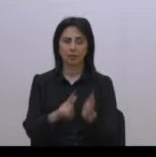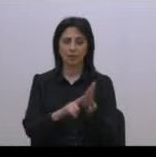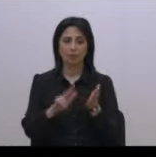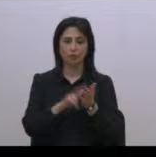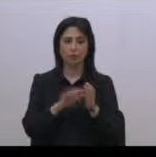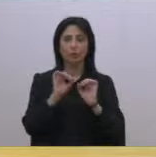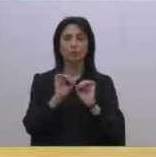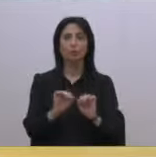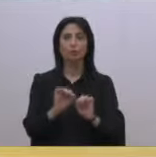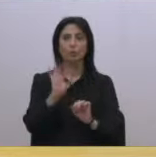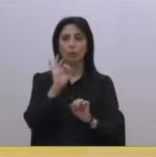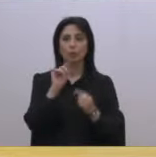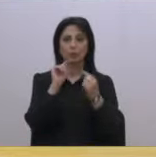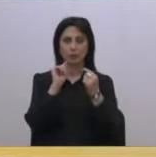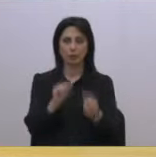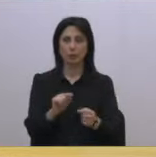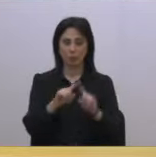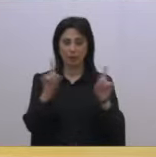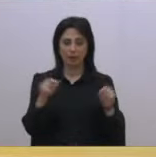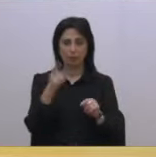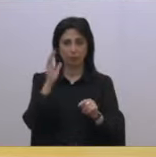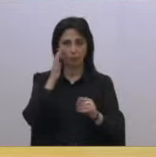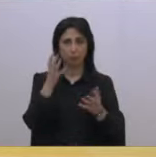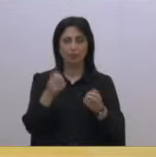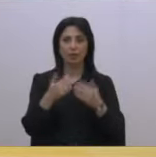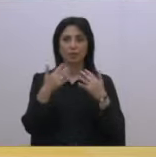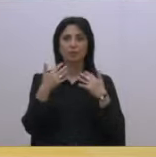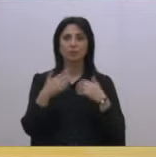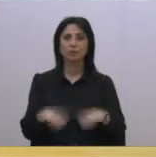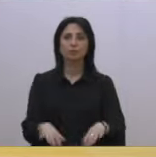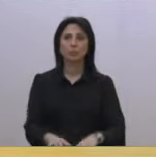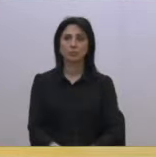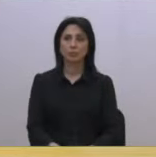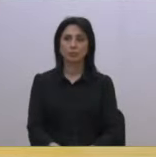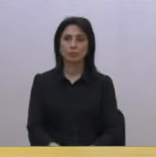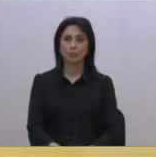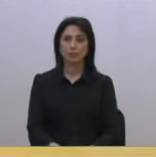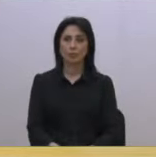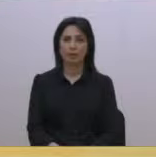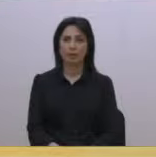სამოცდა თვრამეტი მომხრე, ნული წინააღმდეგი, პაკეტი პირველი მოსმენით მიღებულია.